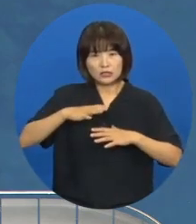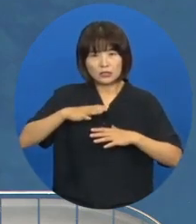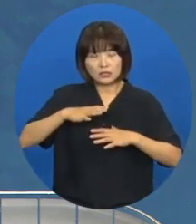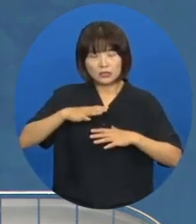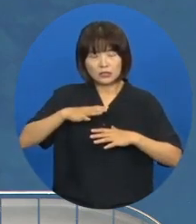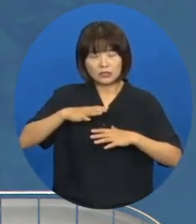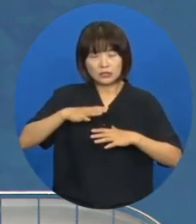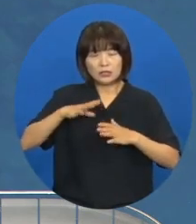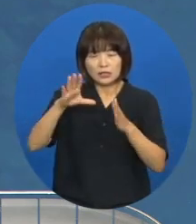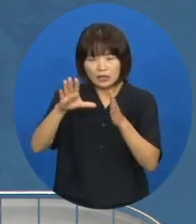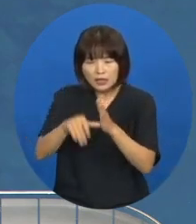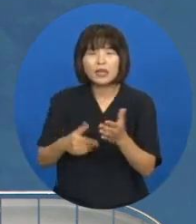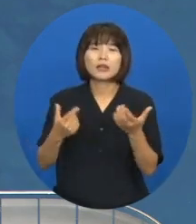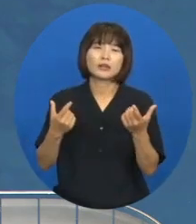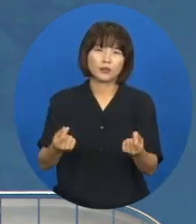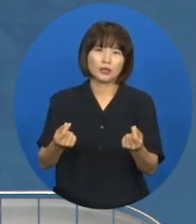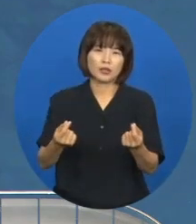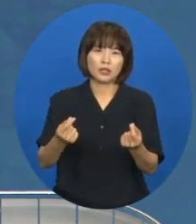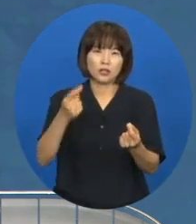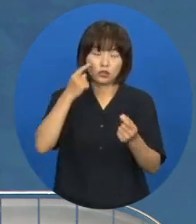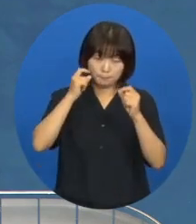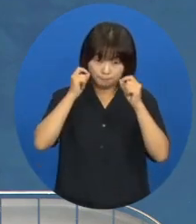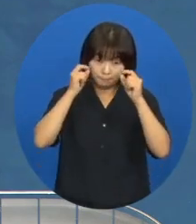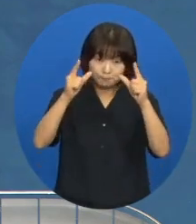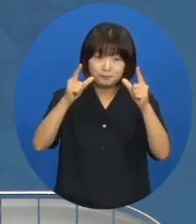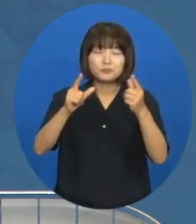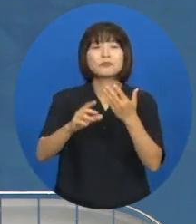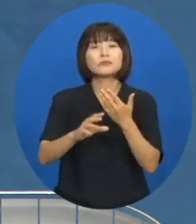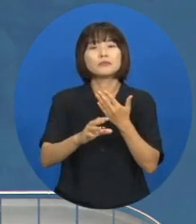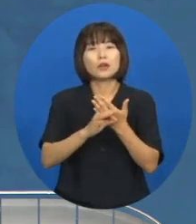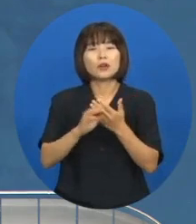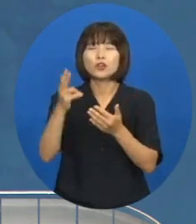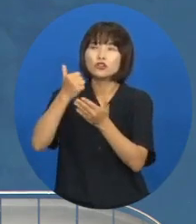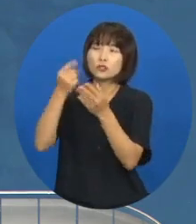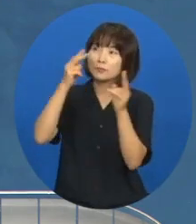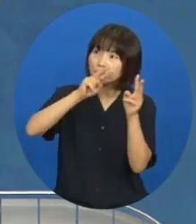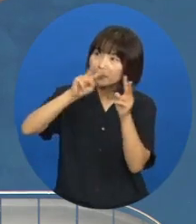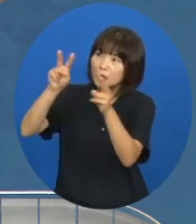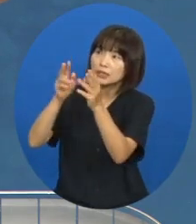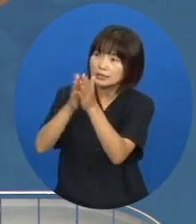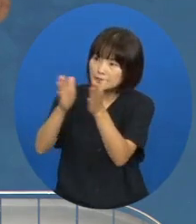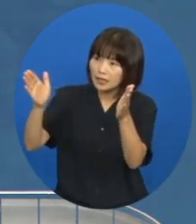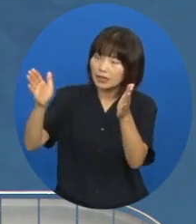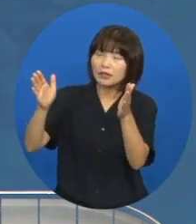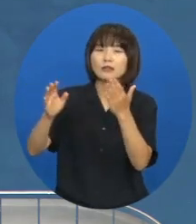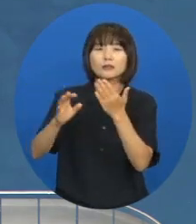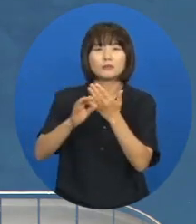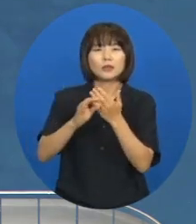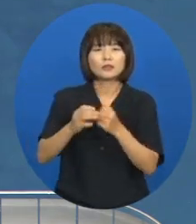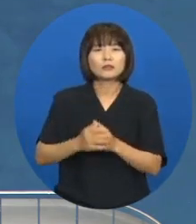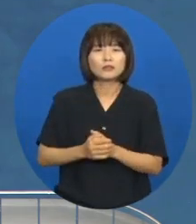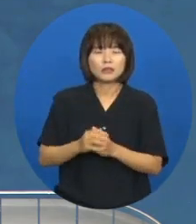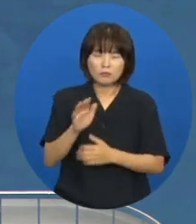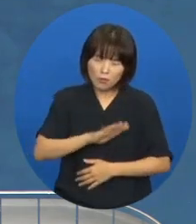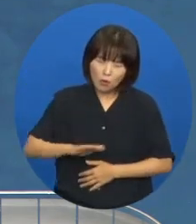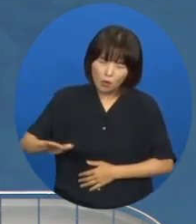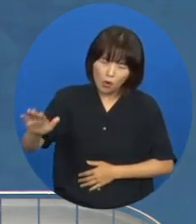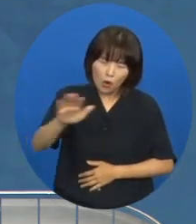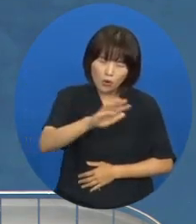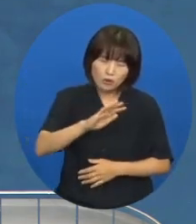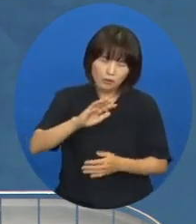그런 시대인 거예요. 눈이 뜨이기 시작하면 주님을 바라보기 시작하면 그러면 모든 게